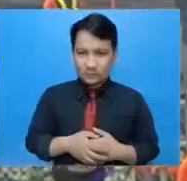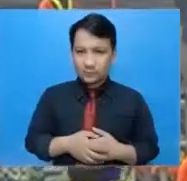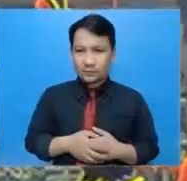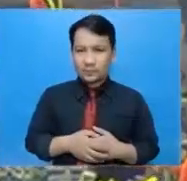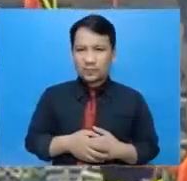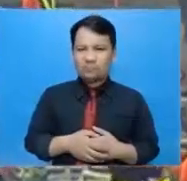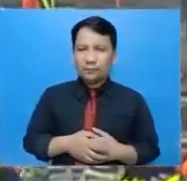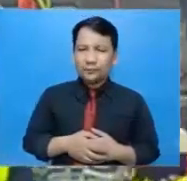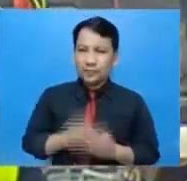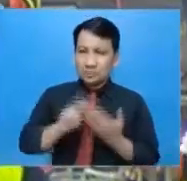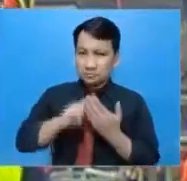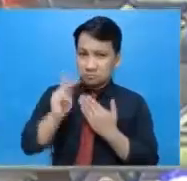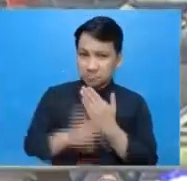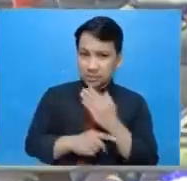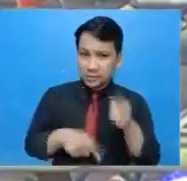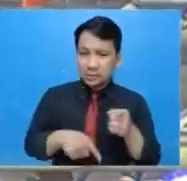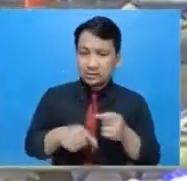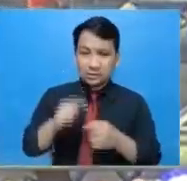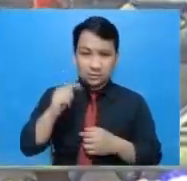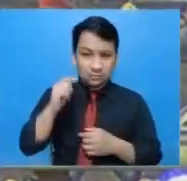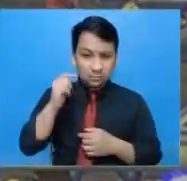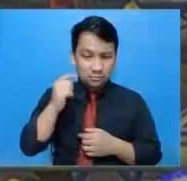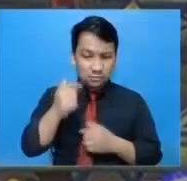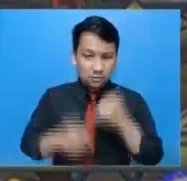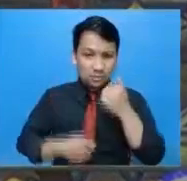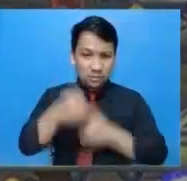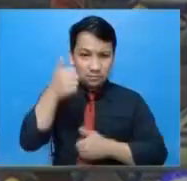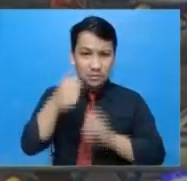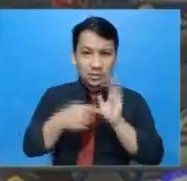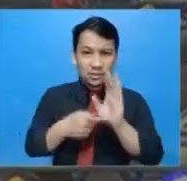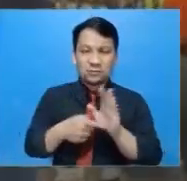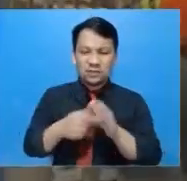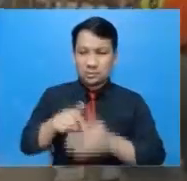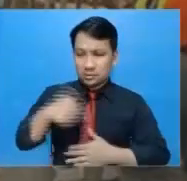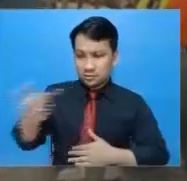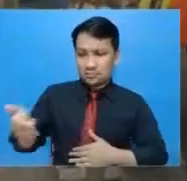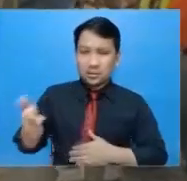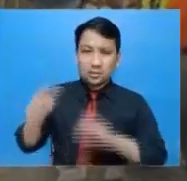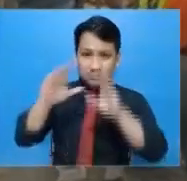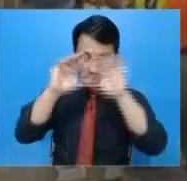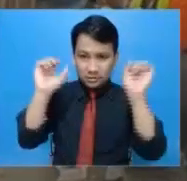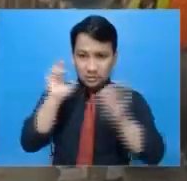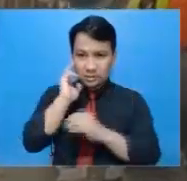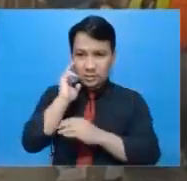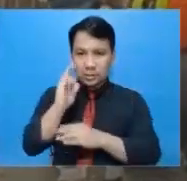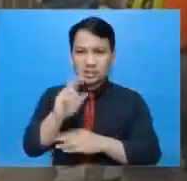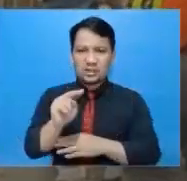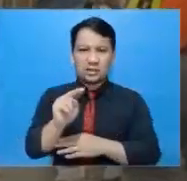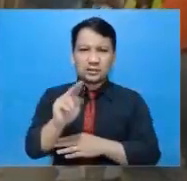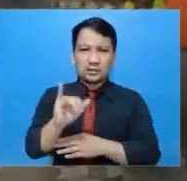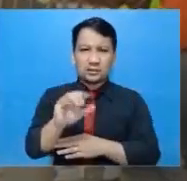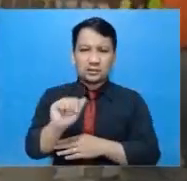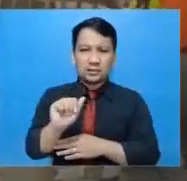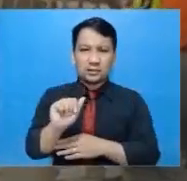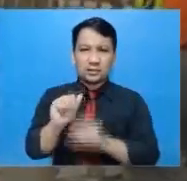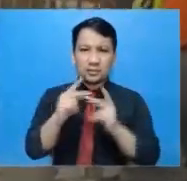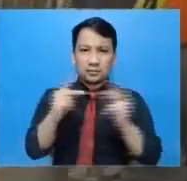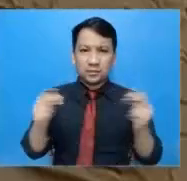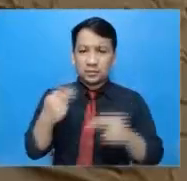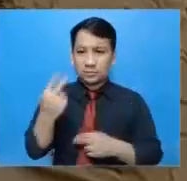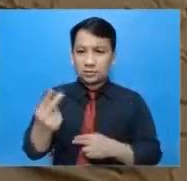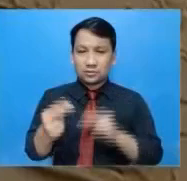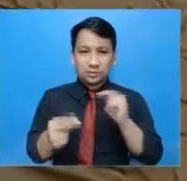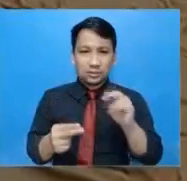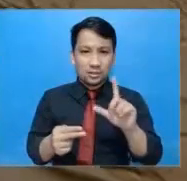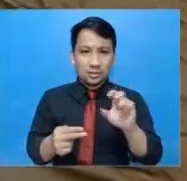Proyekto ng Administrasyong Aquino na naipasa na lang sa Duterte Administration ang NAIA Expressway Phase 2, NLEX Harbor